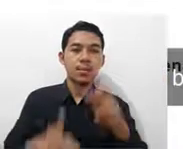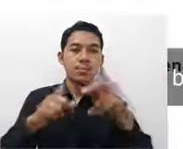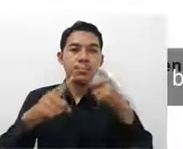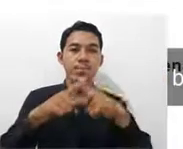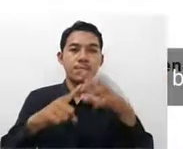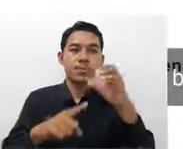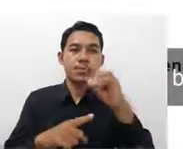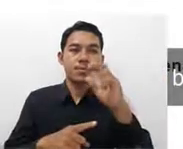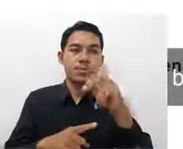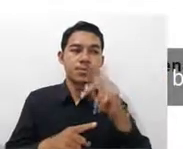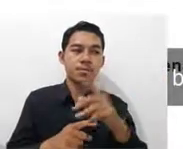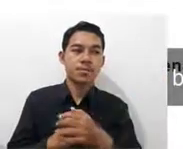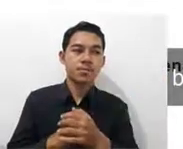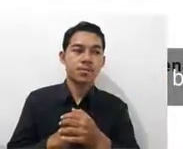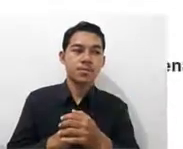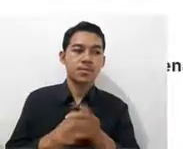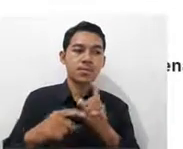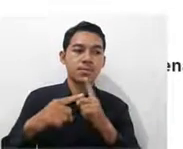kan tadi lambangnya gini ya.